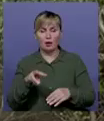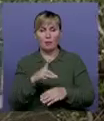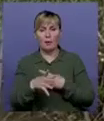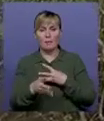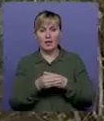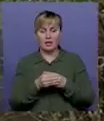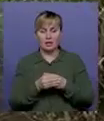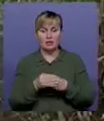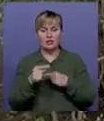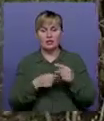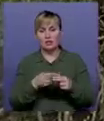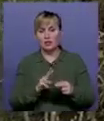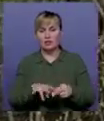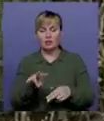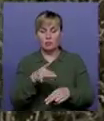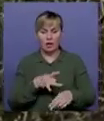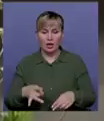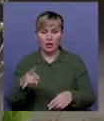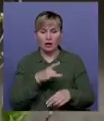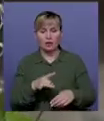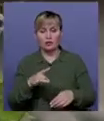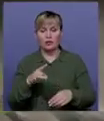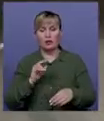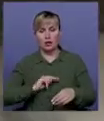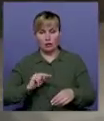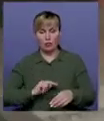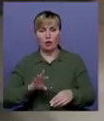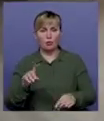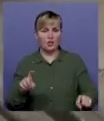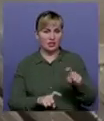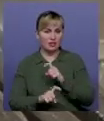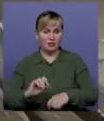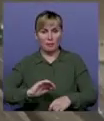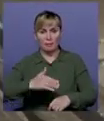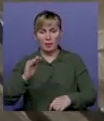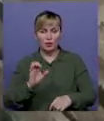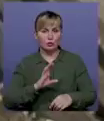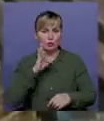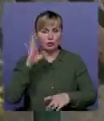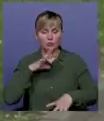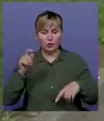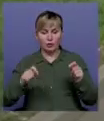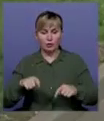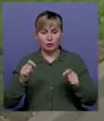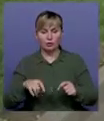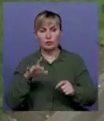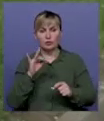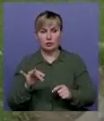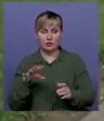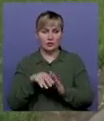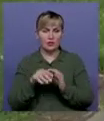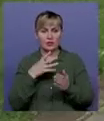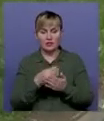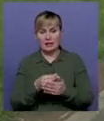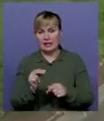вместе. Тем временем в Наурызбайском районе кипит работа по дезинфекции подъездов. С утра шел дождь, и капризы природы внесли